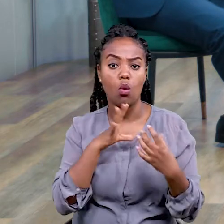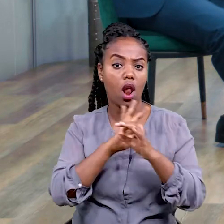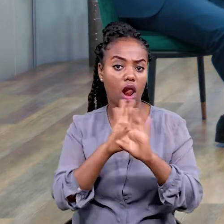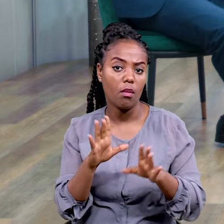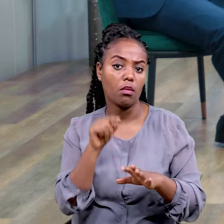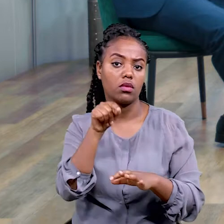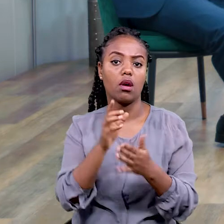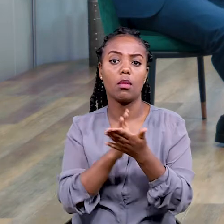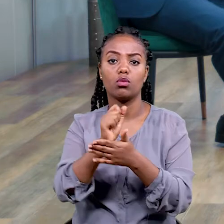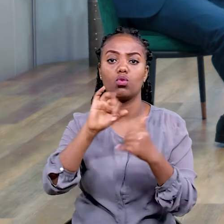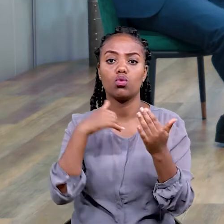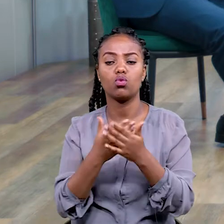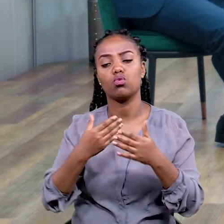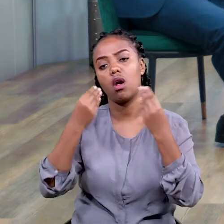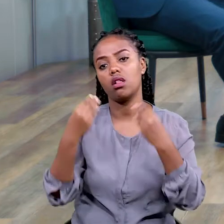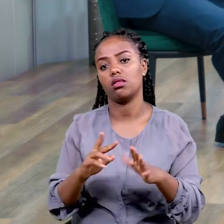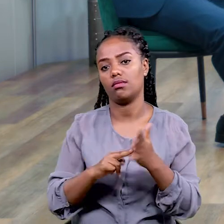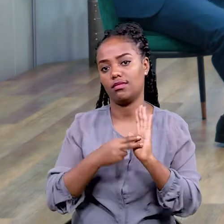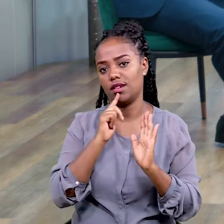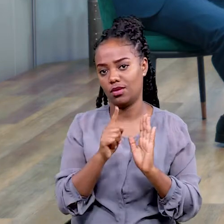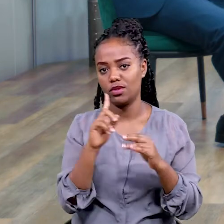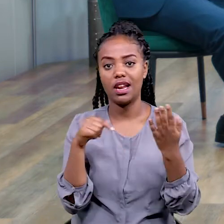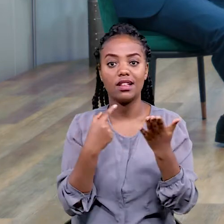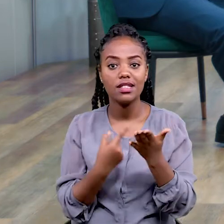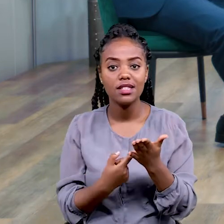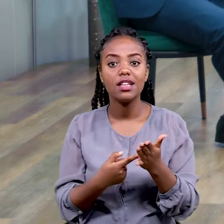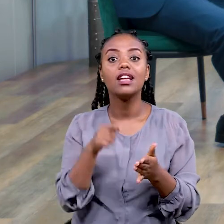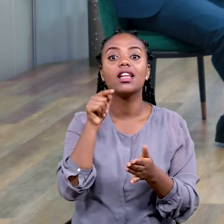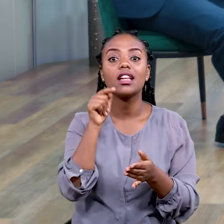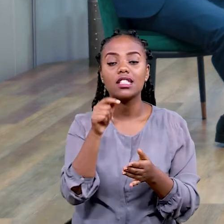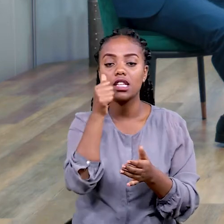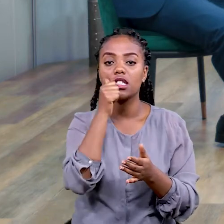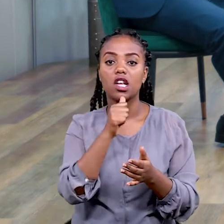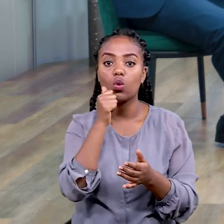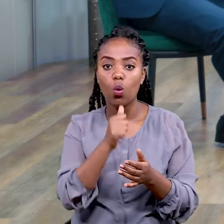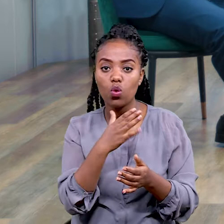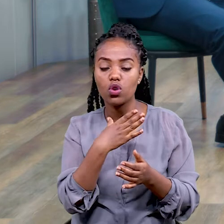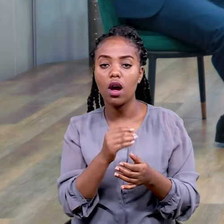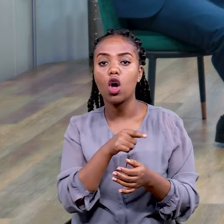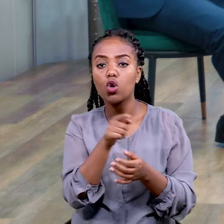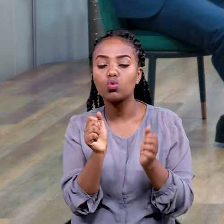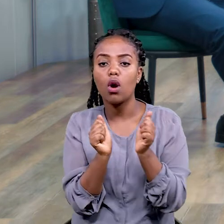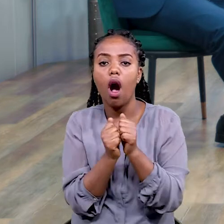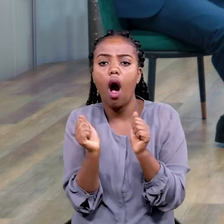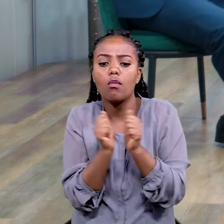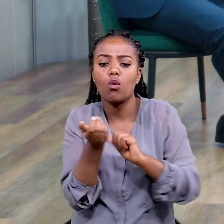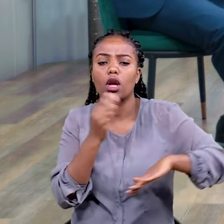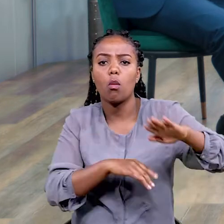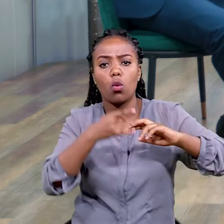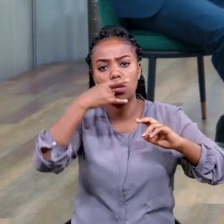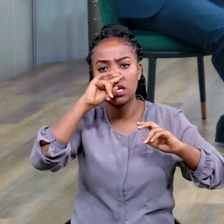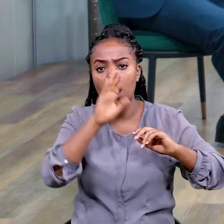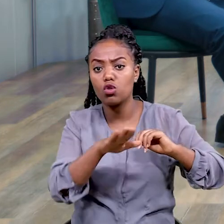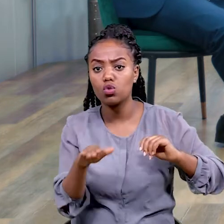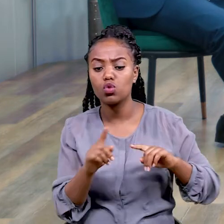ከሌለ እነዛ መብቶቻቸው በሙሉ ይነፈጋሉ ማለት ነው። ስለዚህ ለነዚህ ሴቶችና ከነሱ ጋር ለሚሄዱት